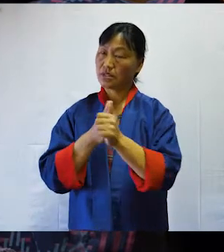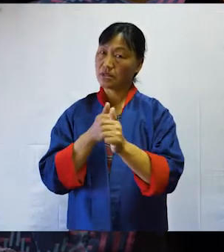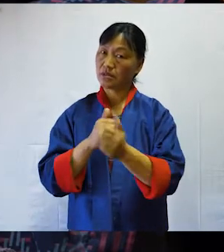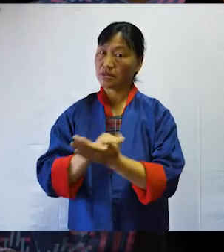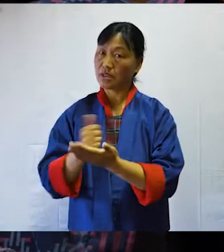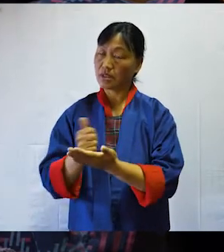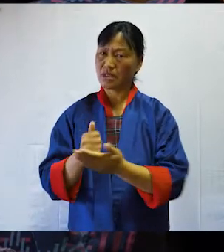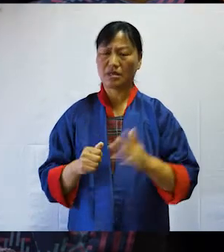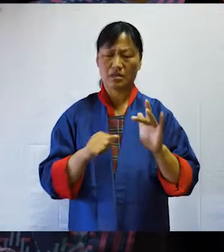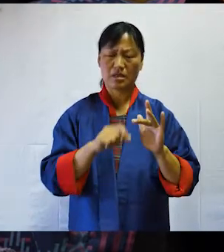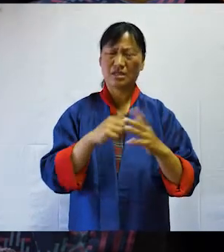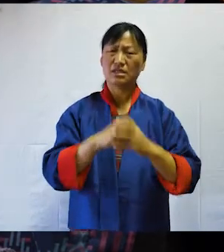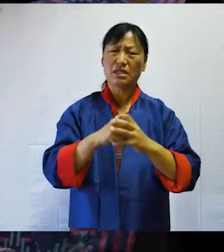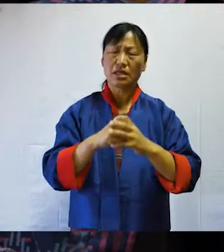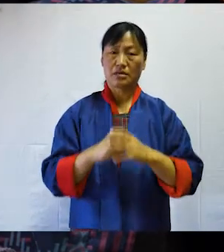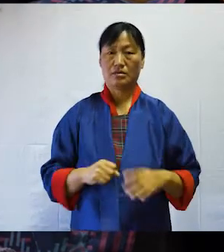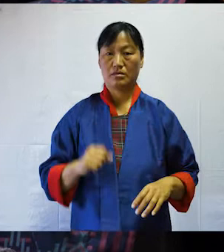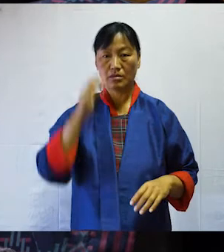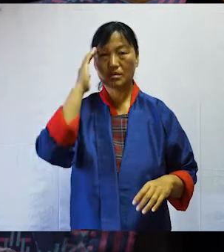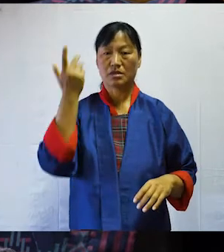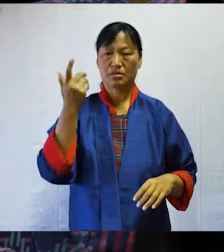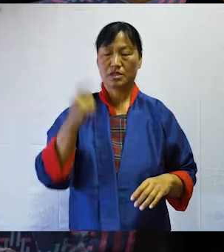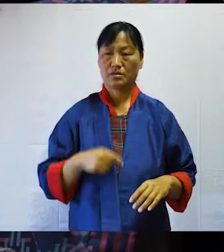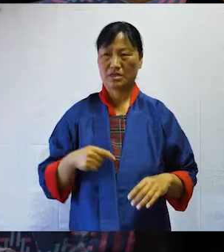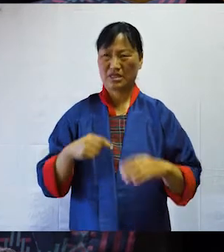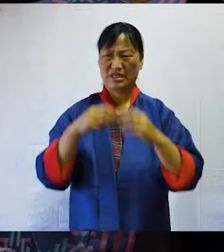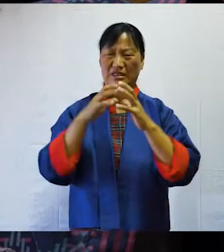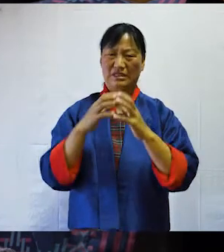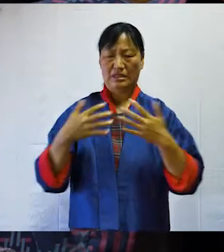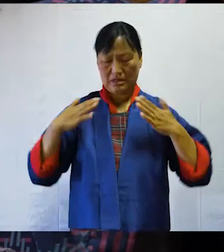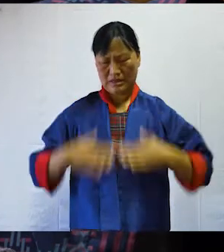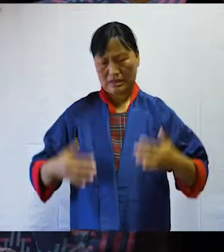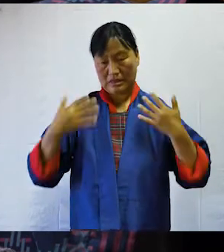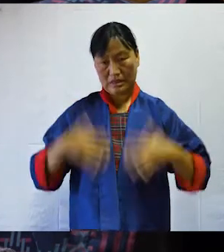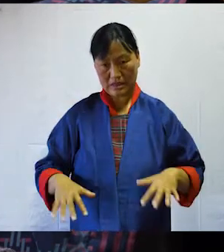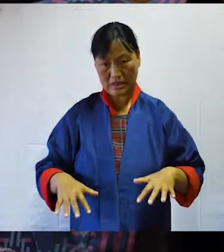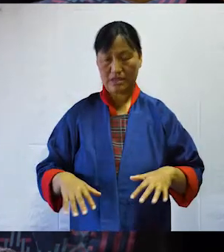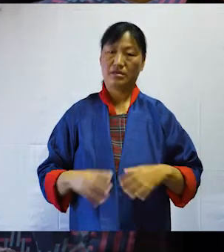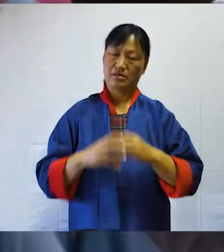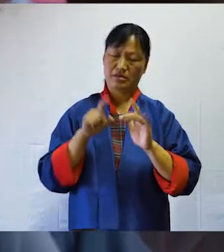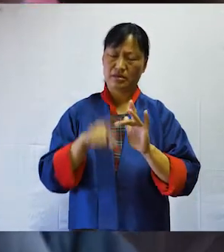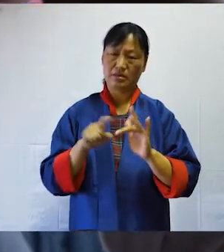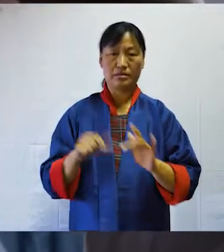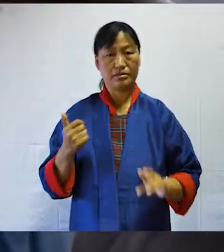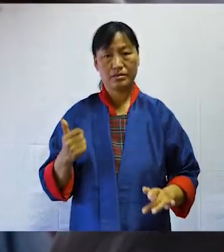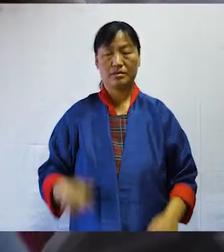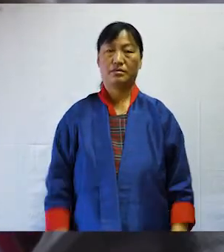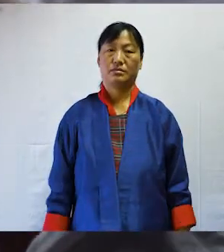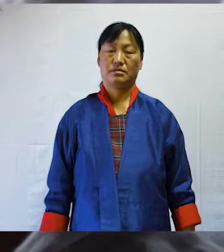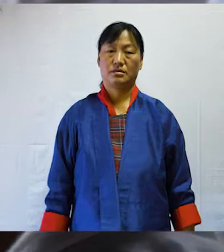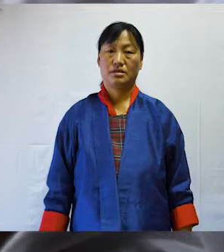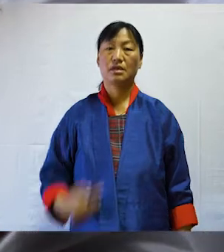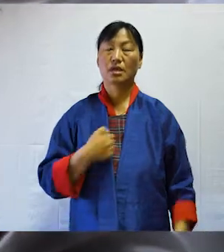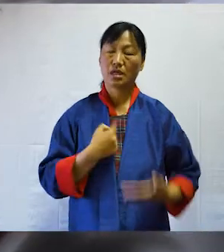केयरगिभरलाई अलिकति उनीहरूलाई ह्यान्डल गर्नु म्यानेज गर्नु पनि साह्रै पर्छ त्यही भएर कति मेन्टल्ली फिजिकल्ली दुइटैमा प्रब्लम